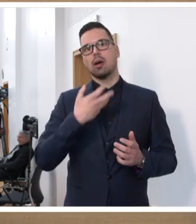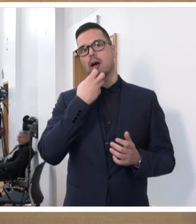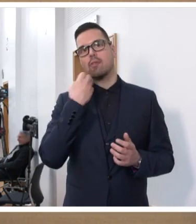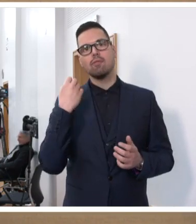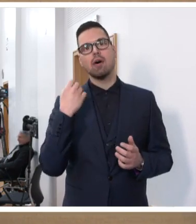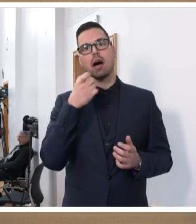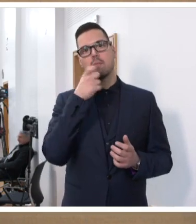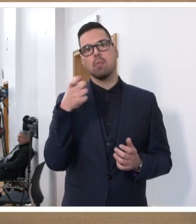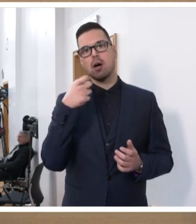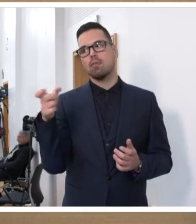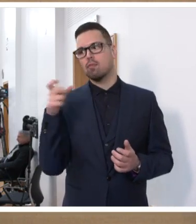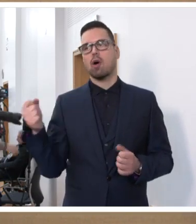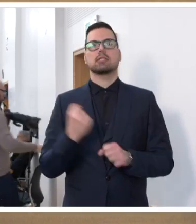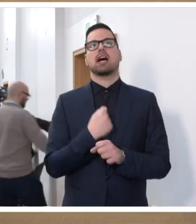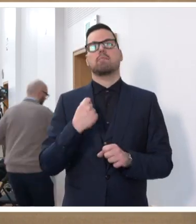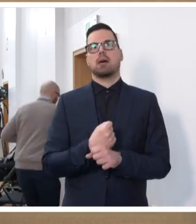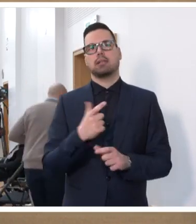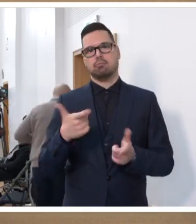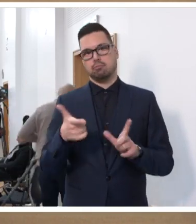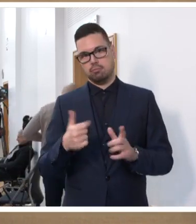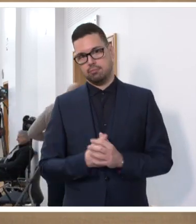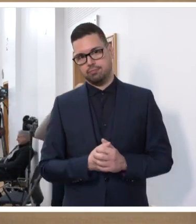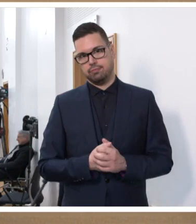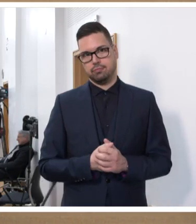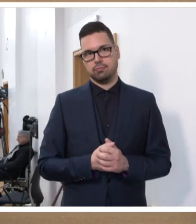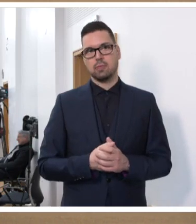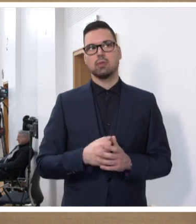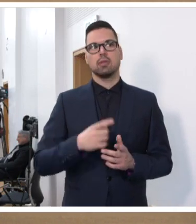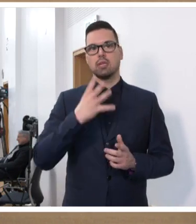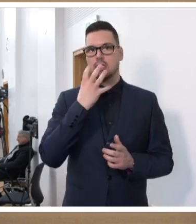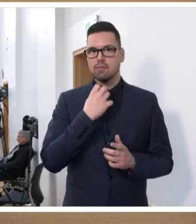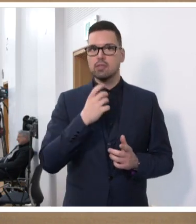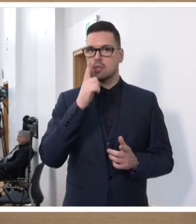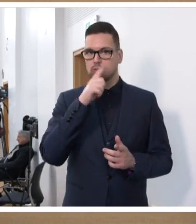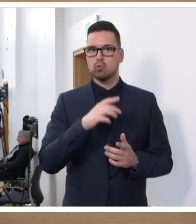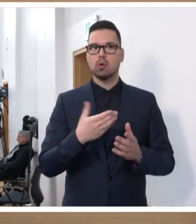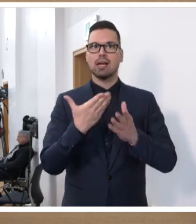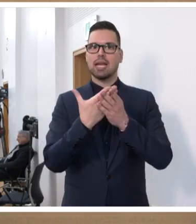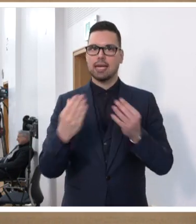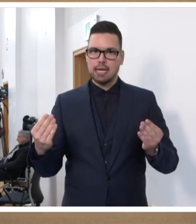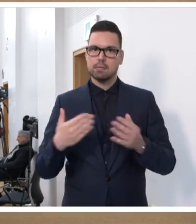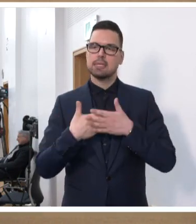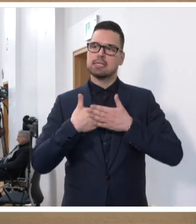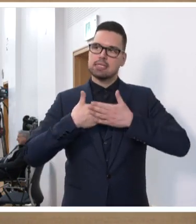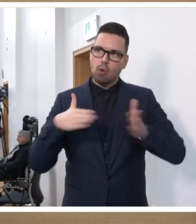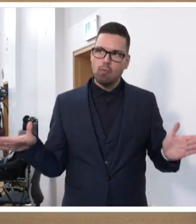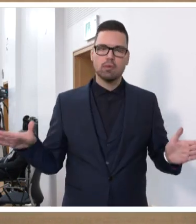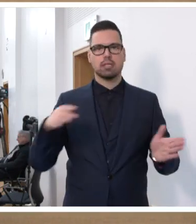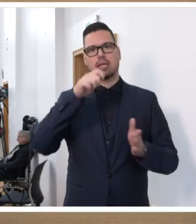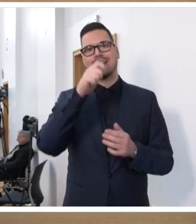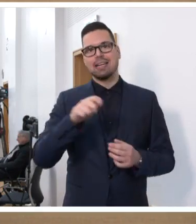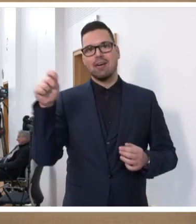vorgeschobenen Argumenten abarbeiten könnten. Nein, wir möchten einfach nur eine ergebnisoffene Evaluierung des Wahlrechts in